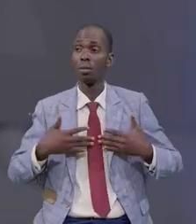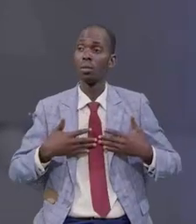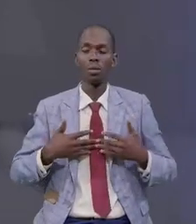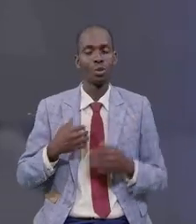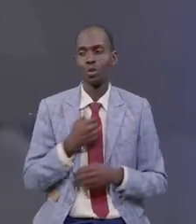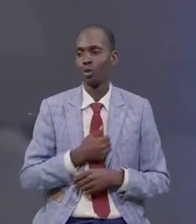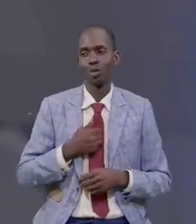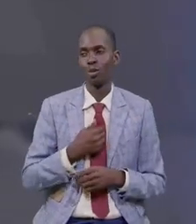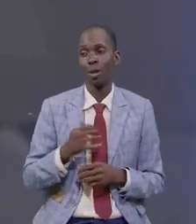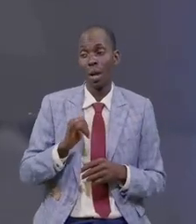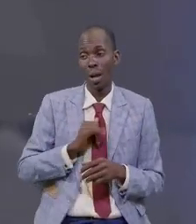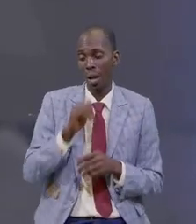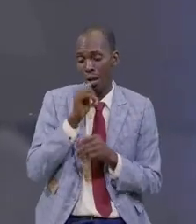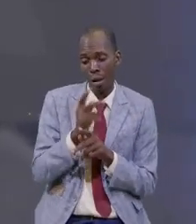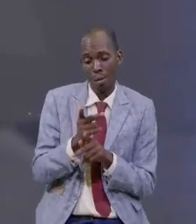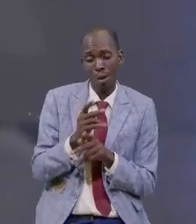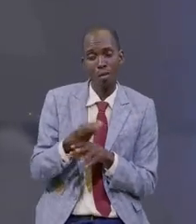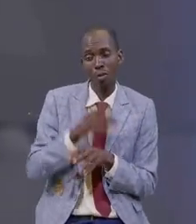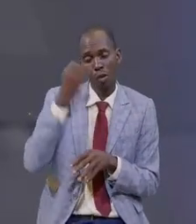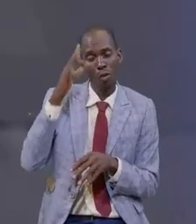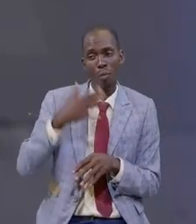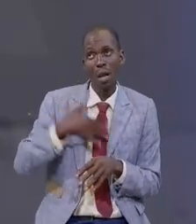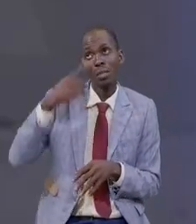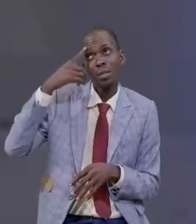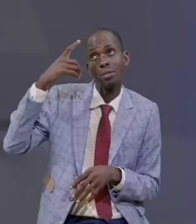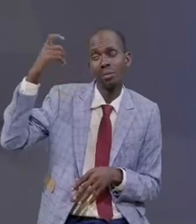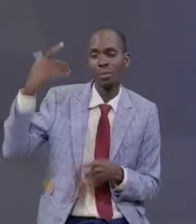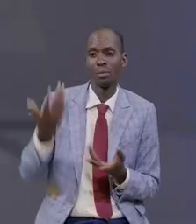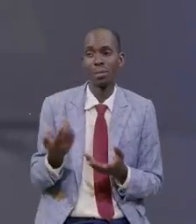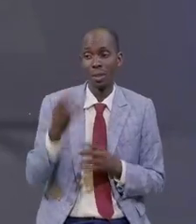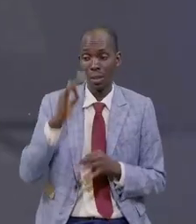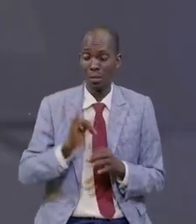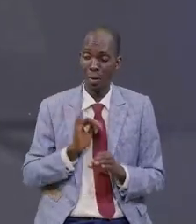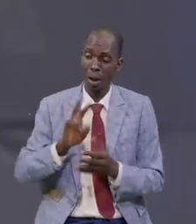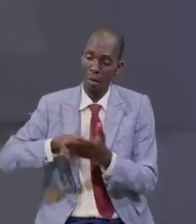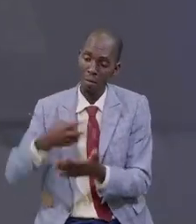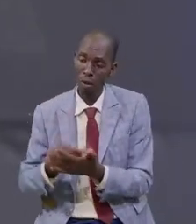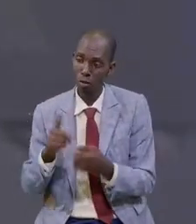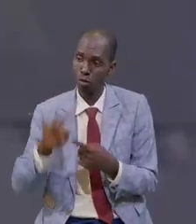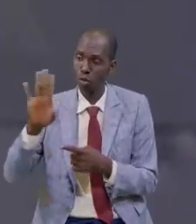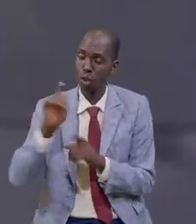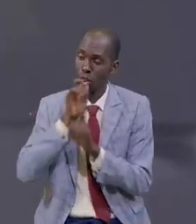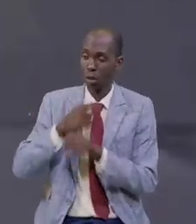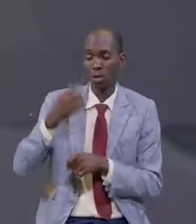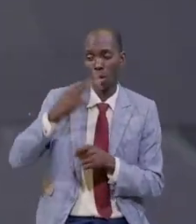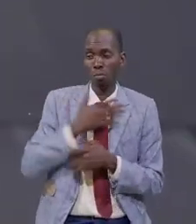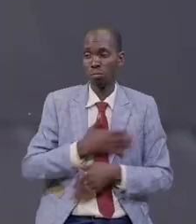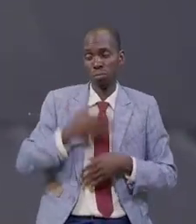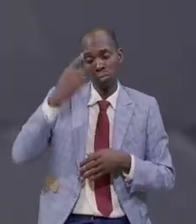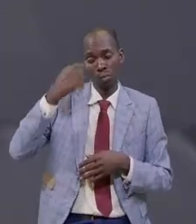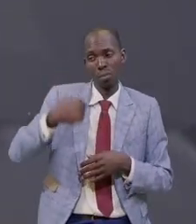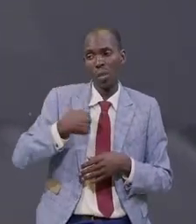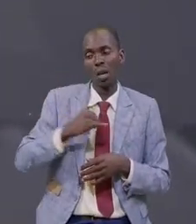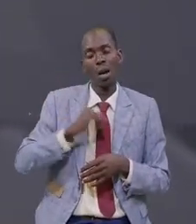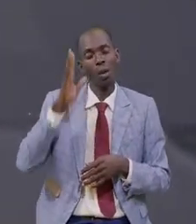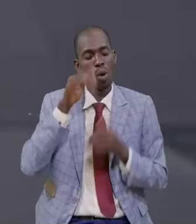ça je vais perdre la présence le partenariat et la puissance de Dieu je ne peux pas je ne